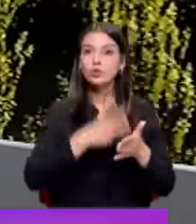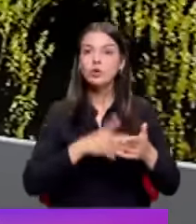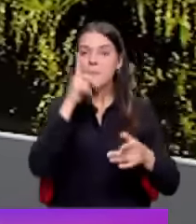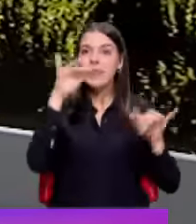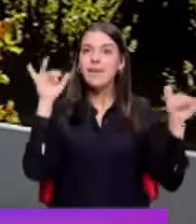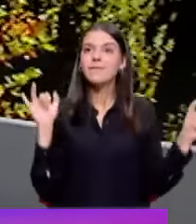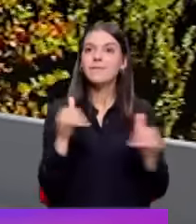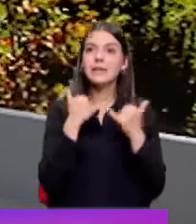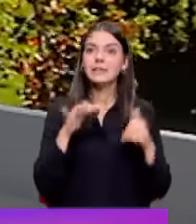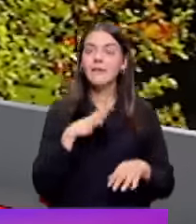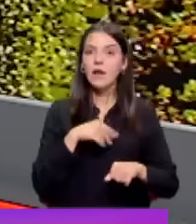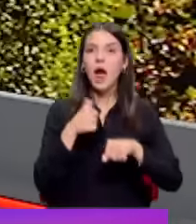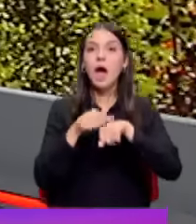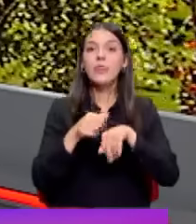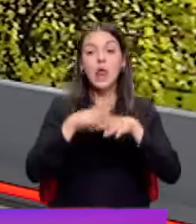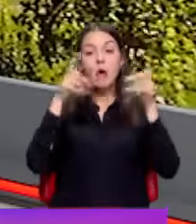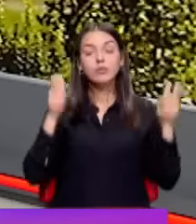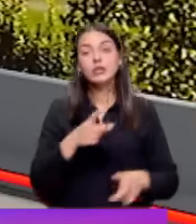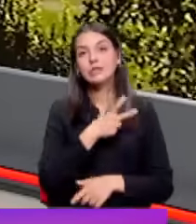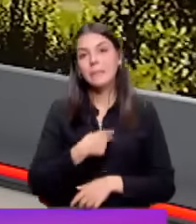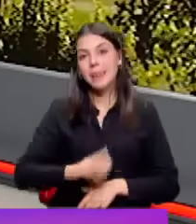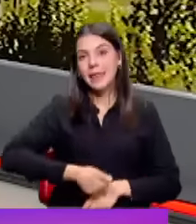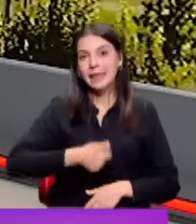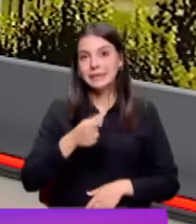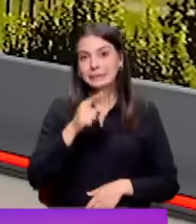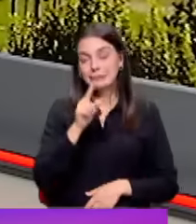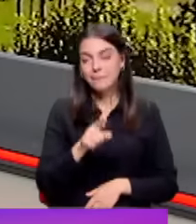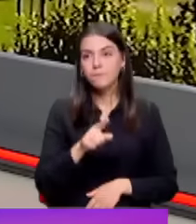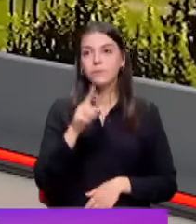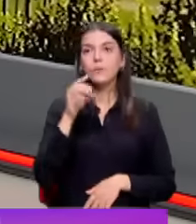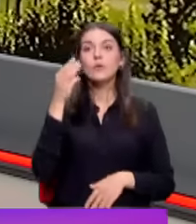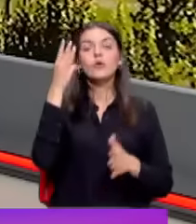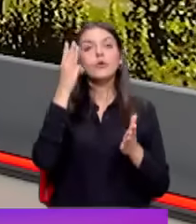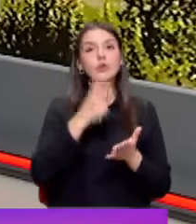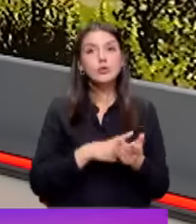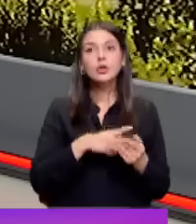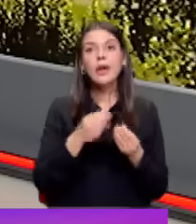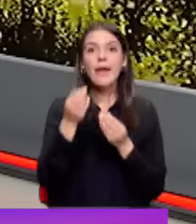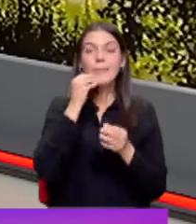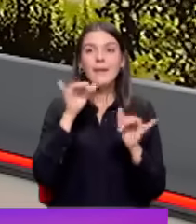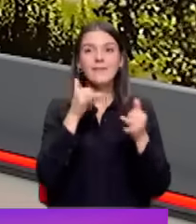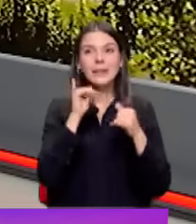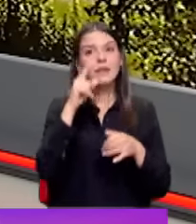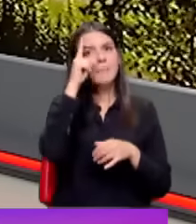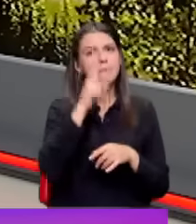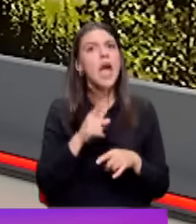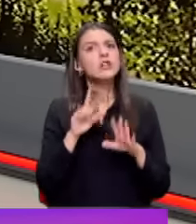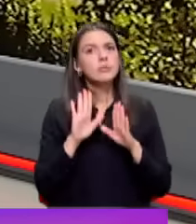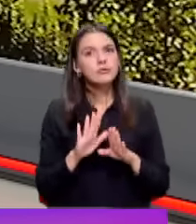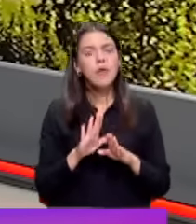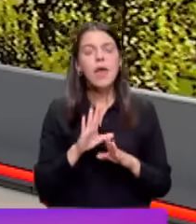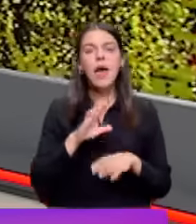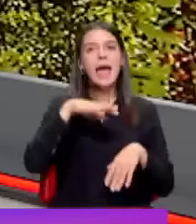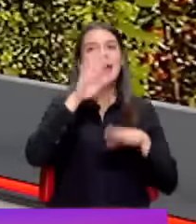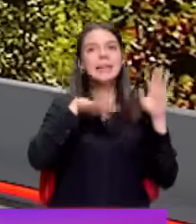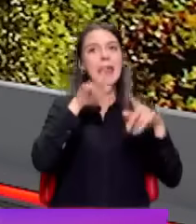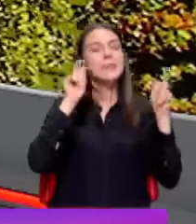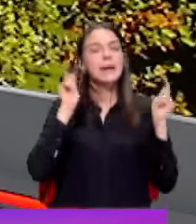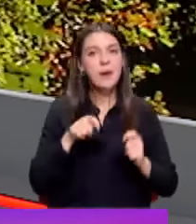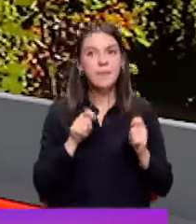festival düzenliyor Antalya Büyükşehir Belediyesi. Üçüncü Uluslararası Food Fest Festivali başlamak üzere. Lansmanı